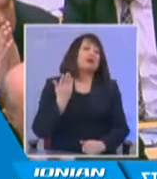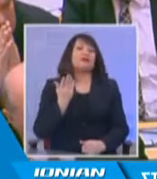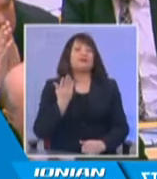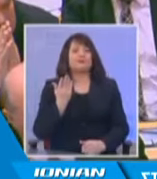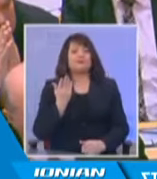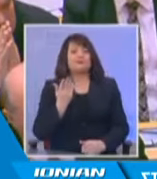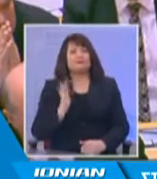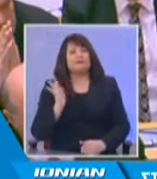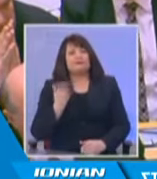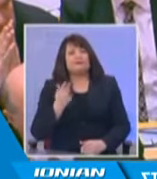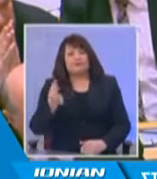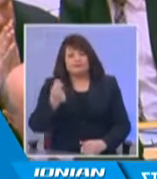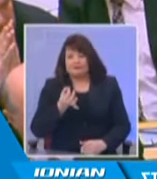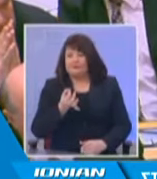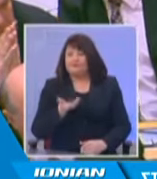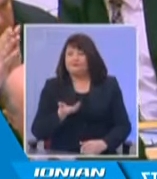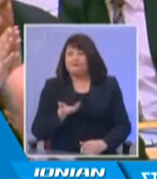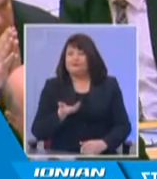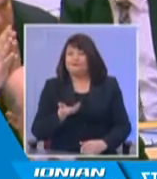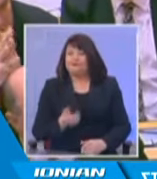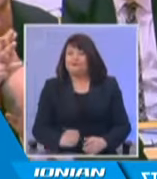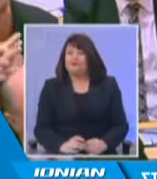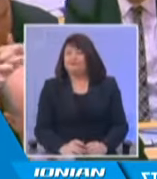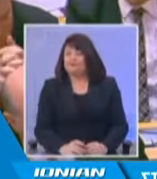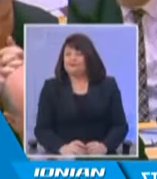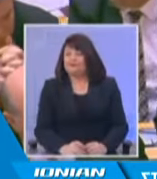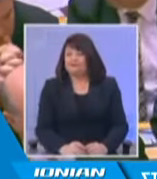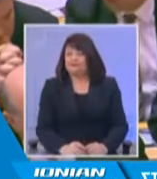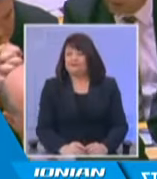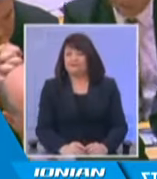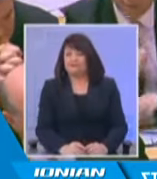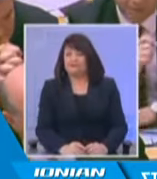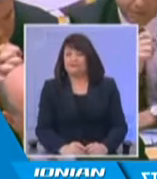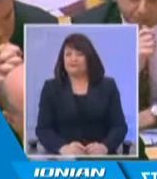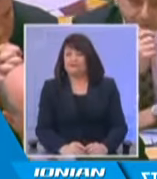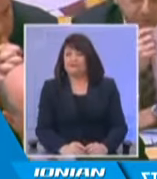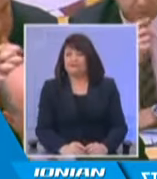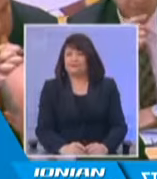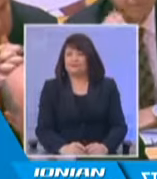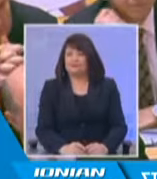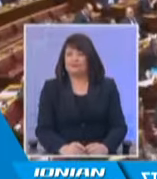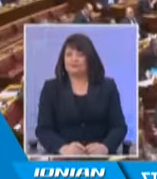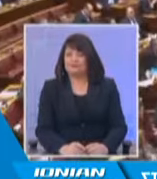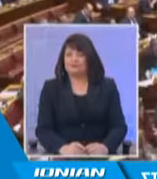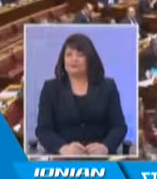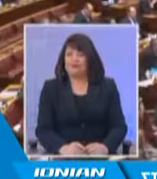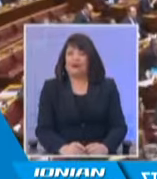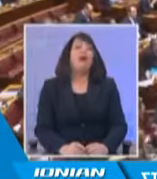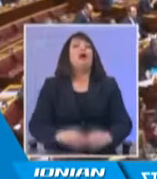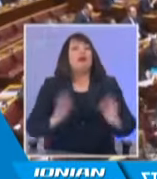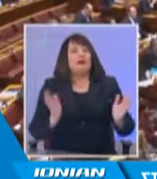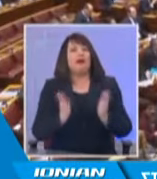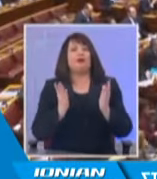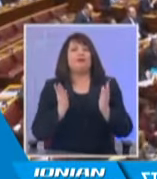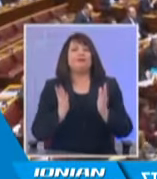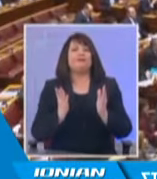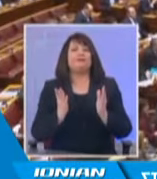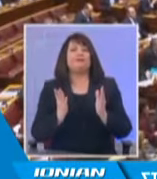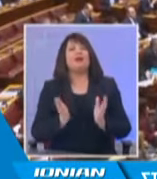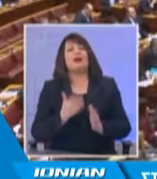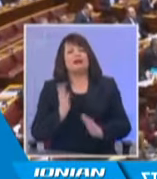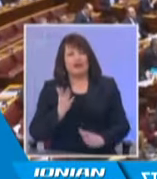ανισοτήτων είναι η δημιουργία θέσεων εργασίας. Ο κ. Μητσοτάκης κατηγόρησε την κυβέρνηση για ολιγορία στην αντιμετώπιση του μεταναστευτικού και για επικοινωνιακό αντιπερισπασμό